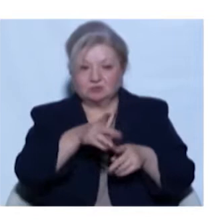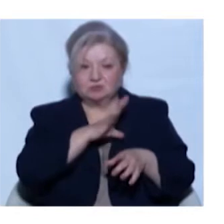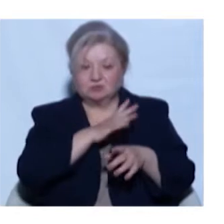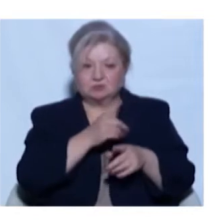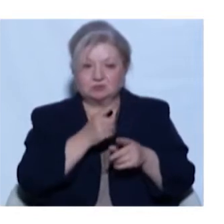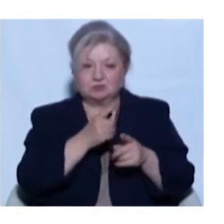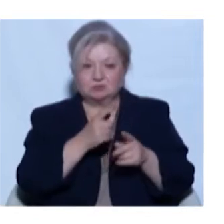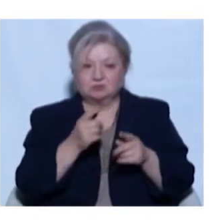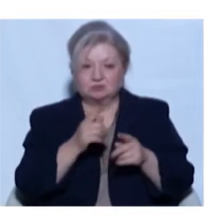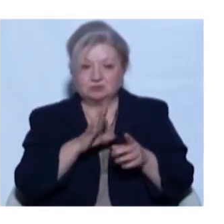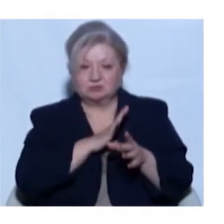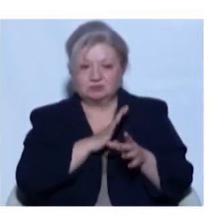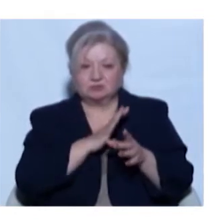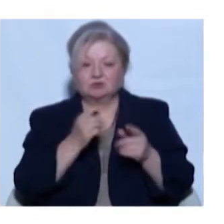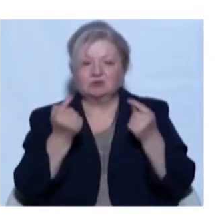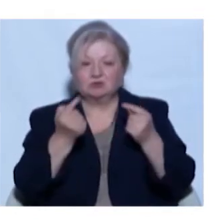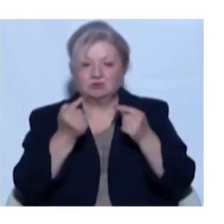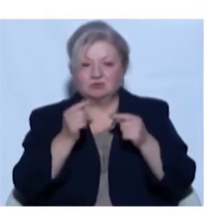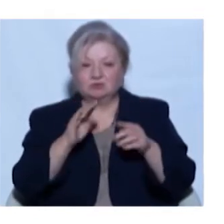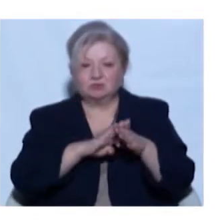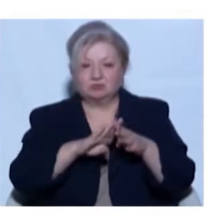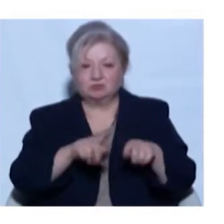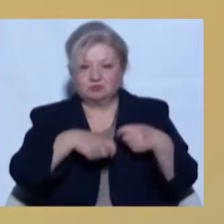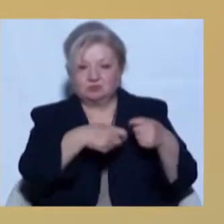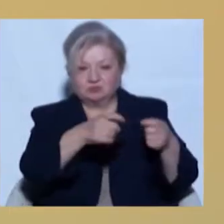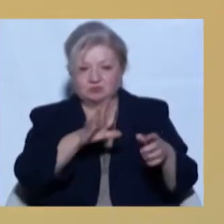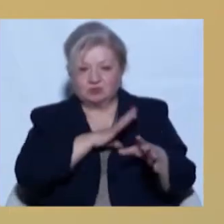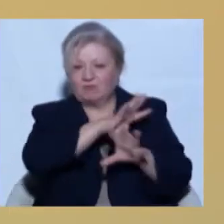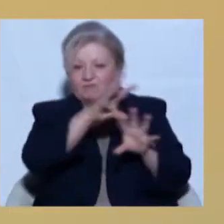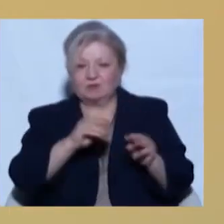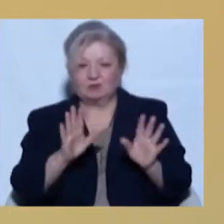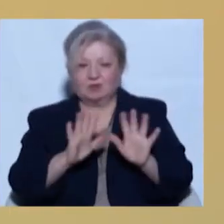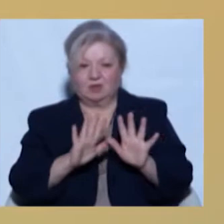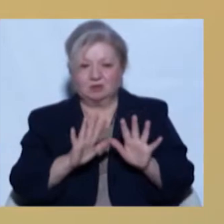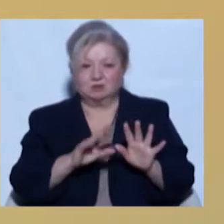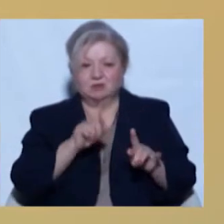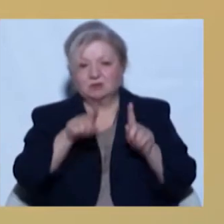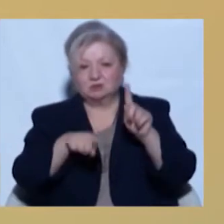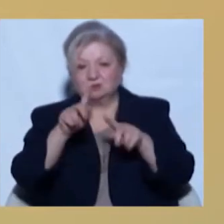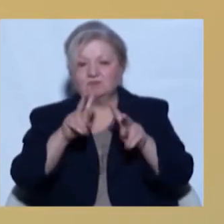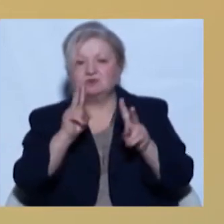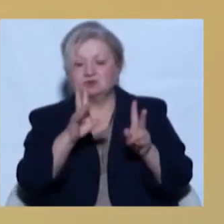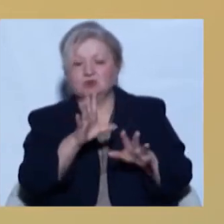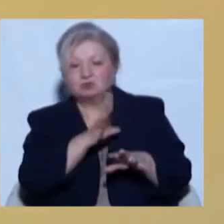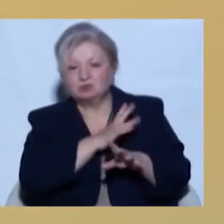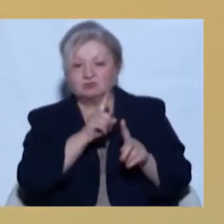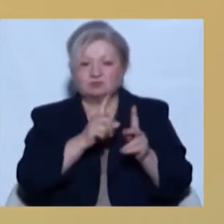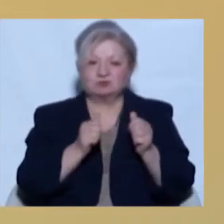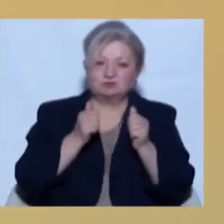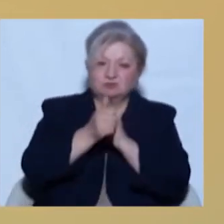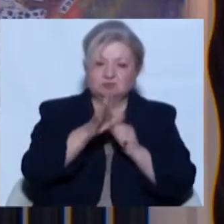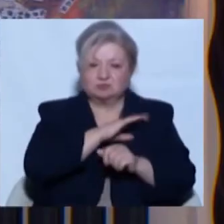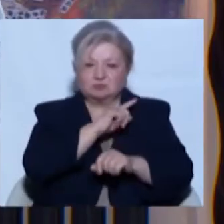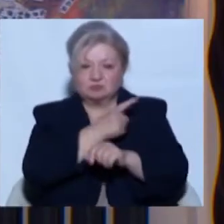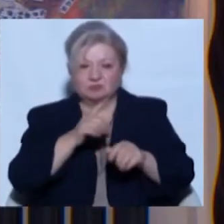თავადაზნაურობის ტიტული მისცა. ოღონდ არა ყველას ბუნებრივია, არამედ იქაც ძალიან დიდი შეძლებისა და დაწინაურებული ვაჭრებს,